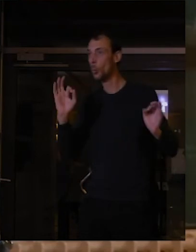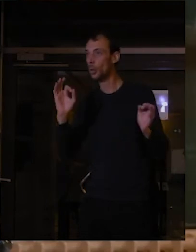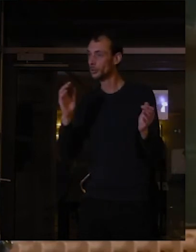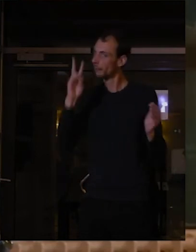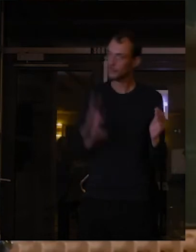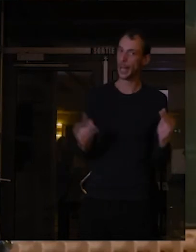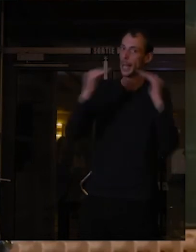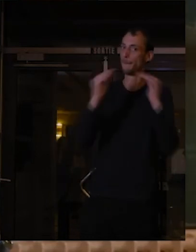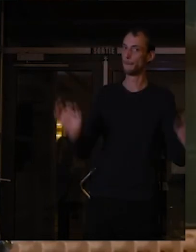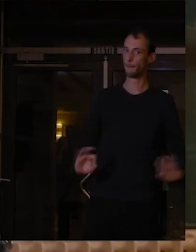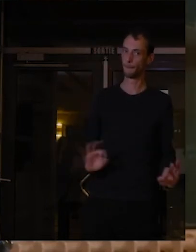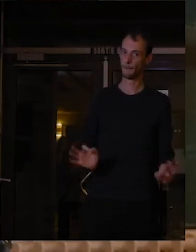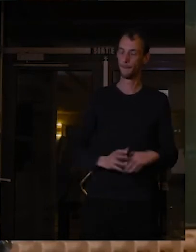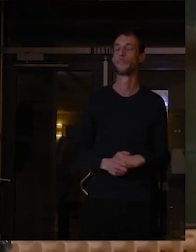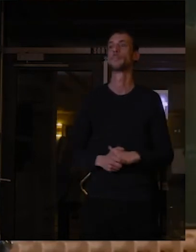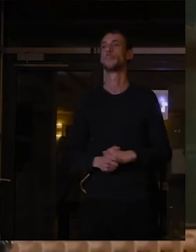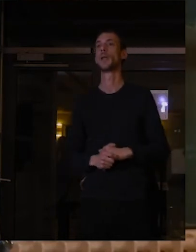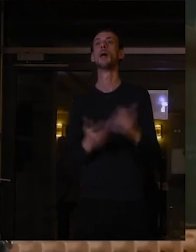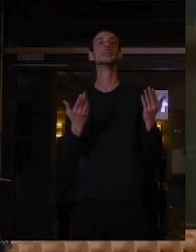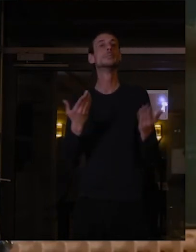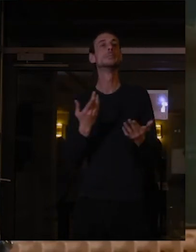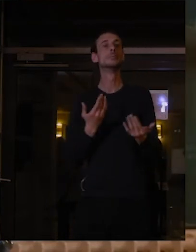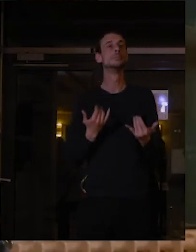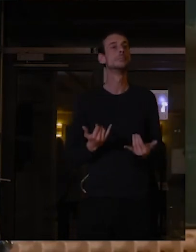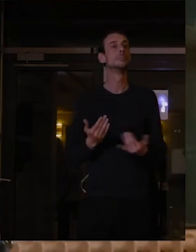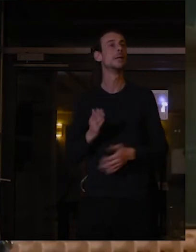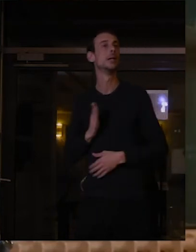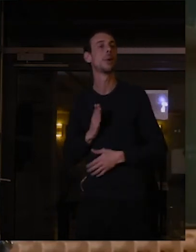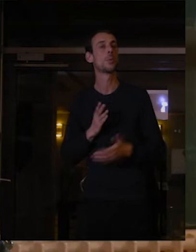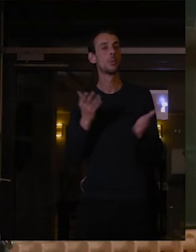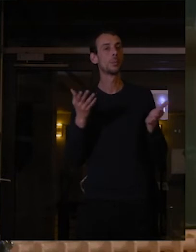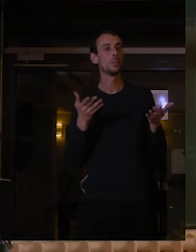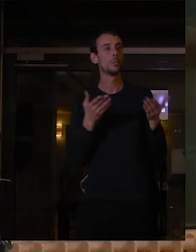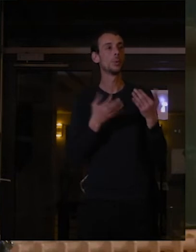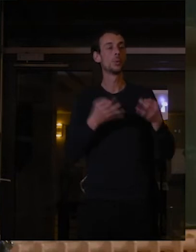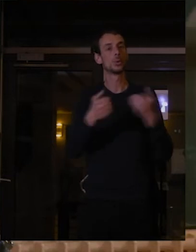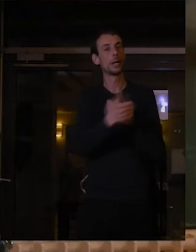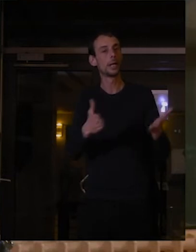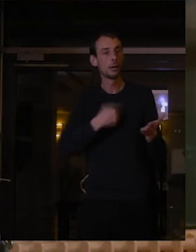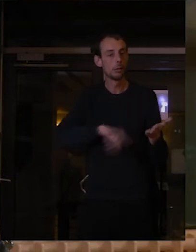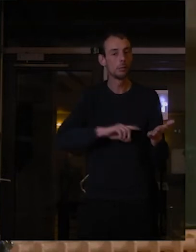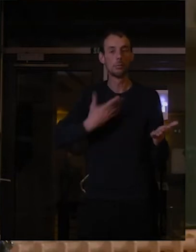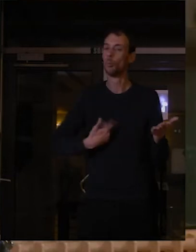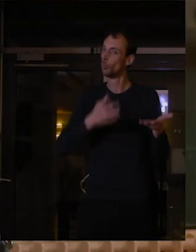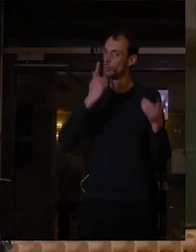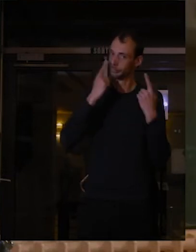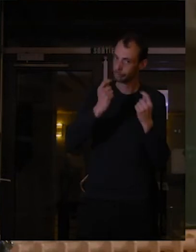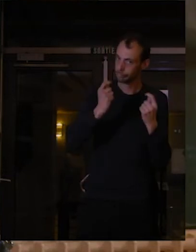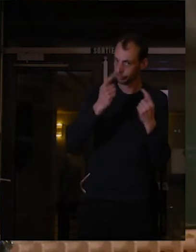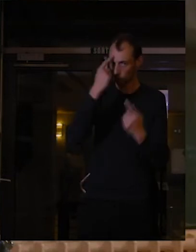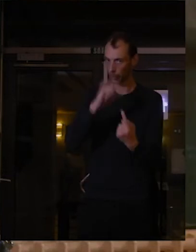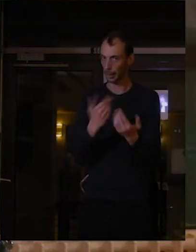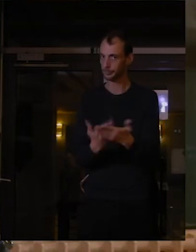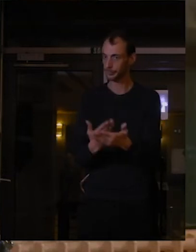nous, notre barreau, on est tout à fait attentif à cette question. Et pendant mon mandat de présidence, eh bien, et